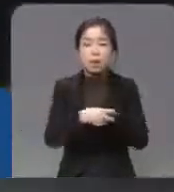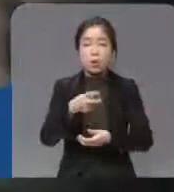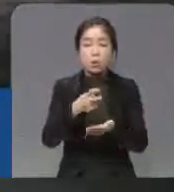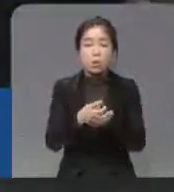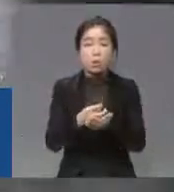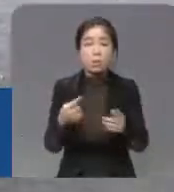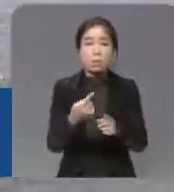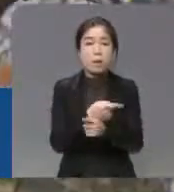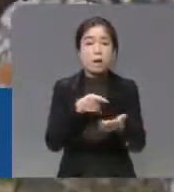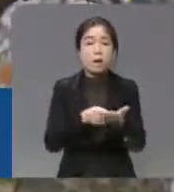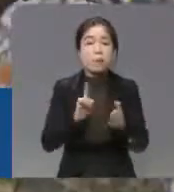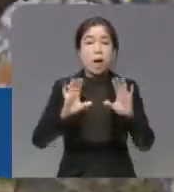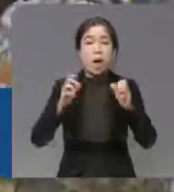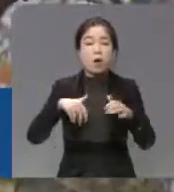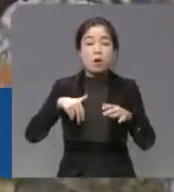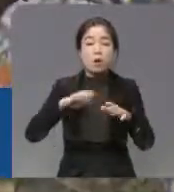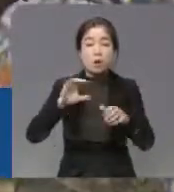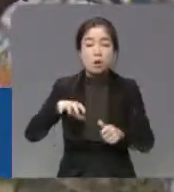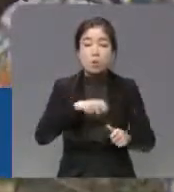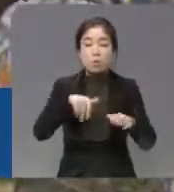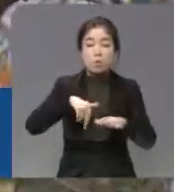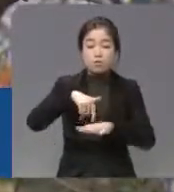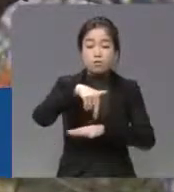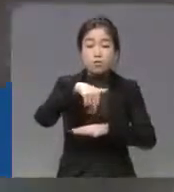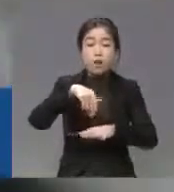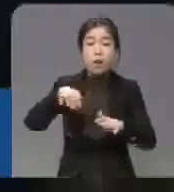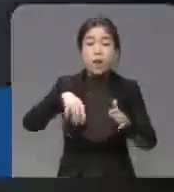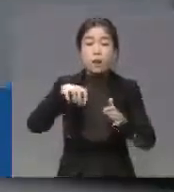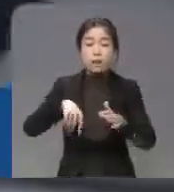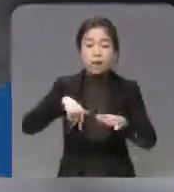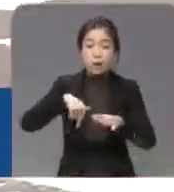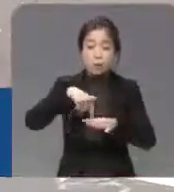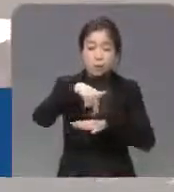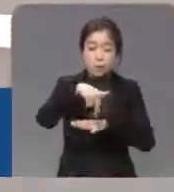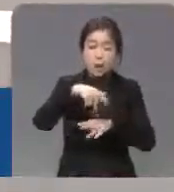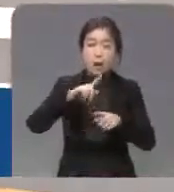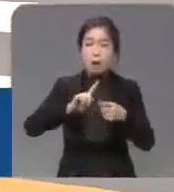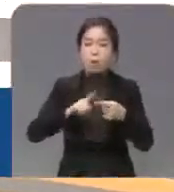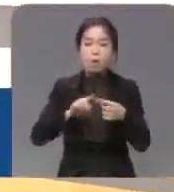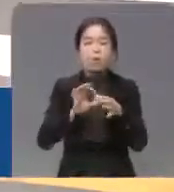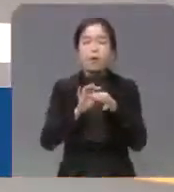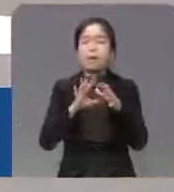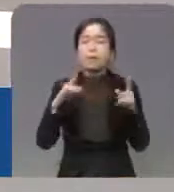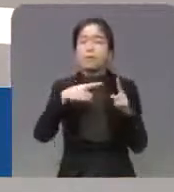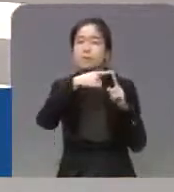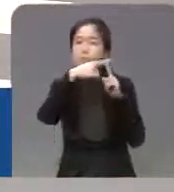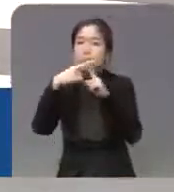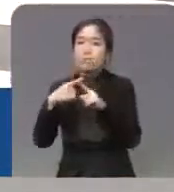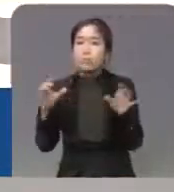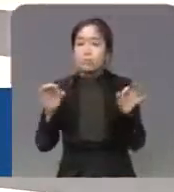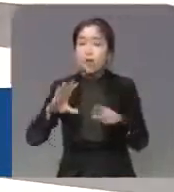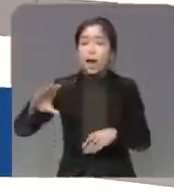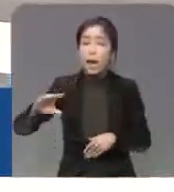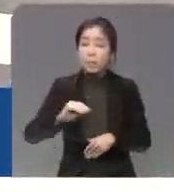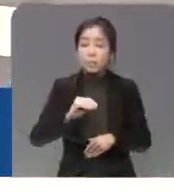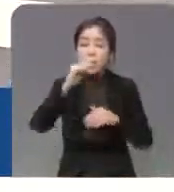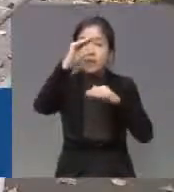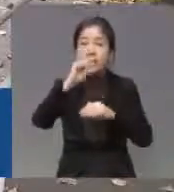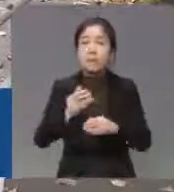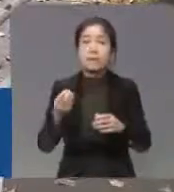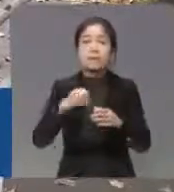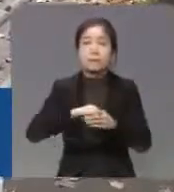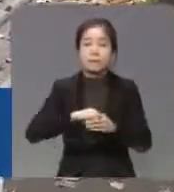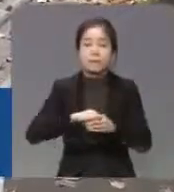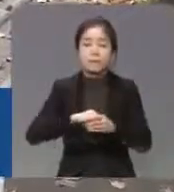개정안에는 어린이 보호구역 내 횡단보도에서는 보행자의 횡단 여부와 무관하게 차를 일시 정지하는 내용이